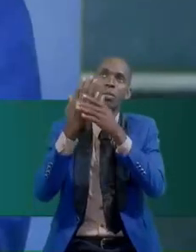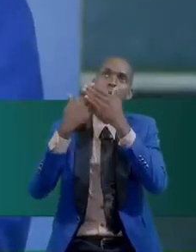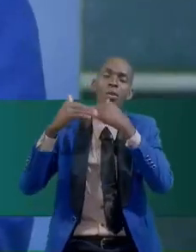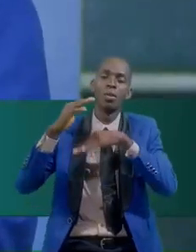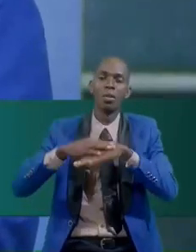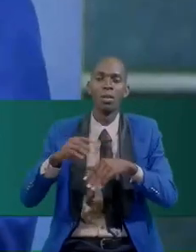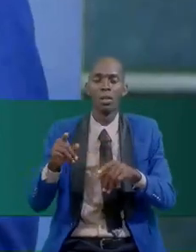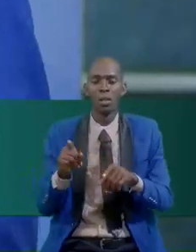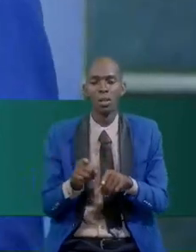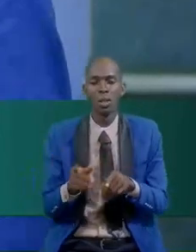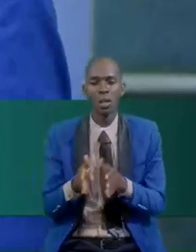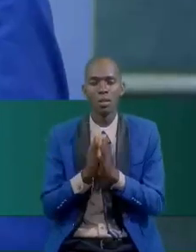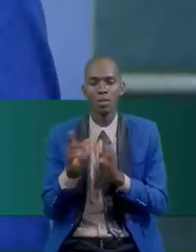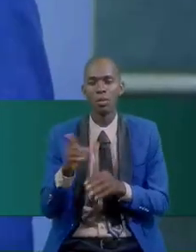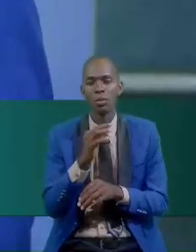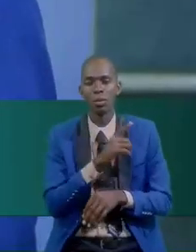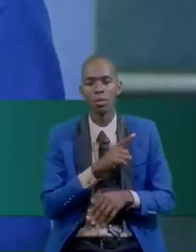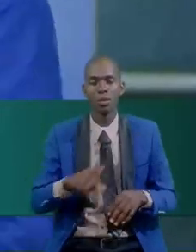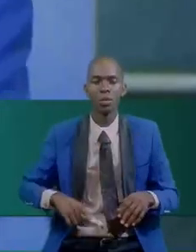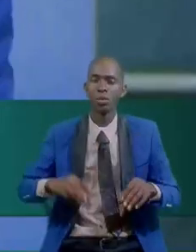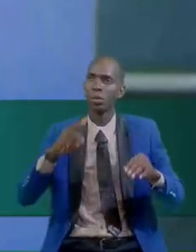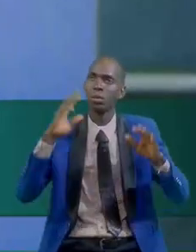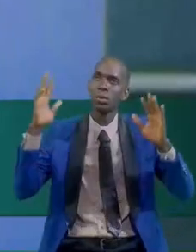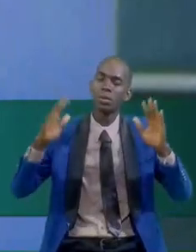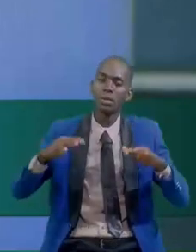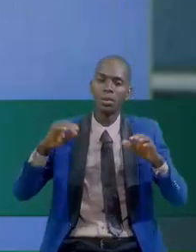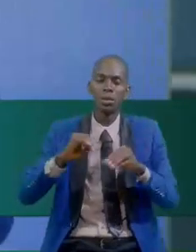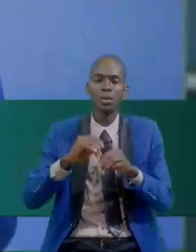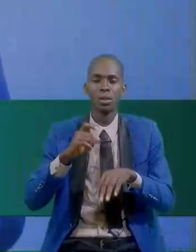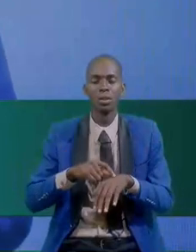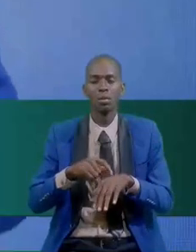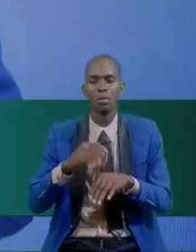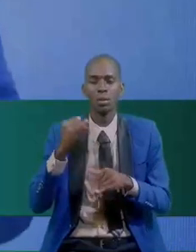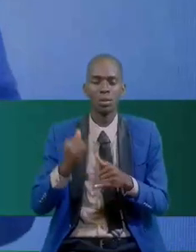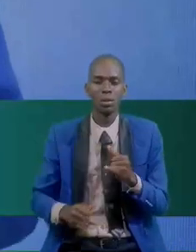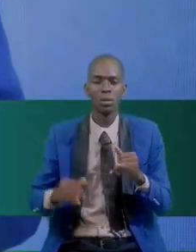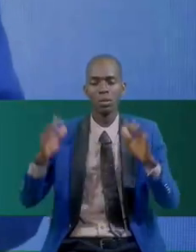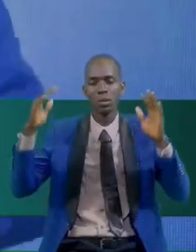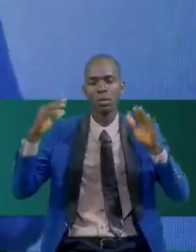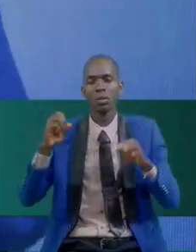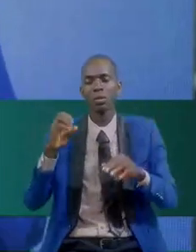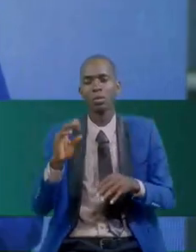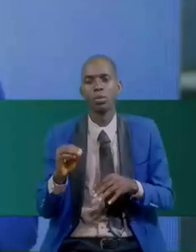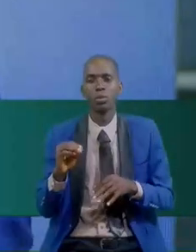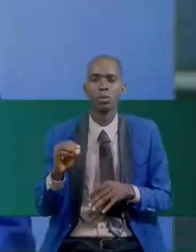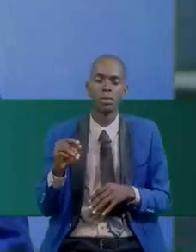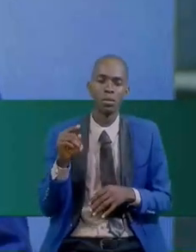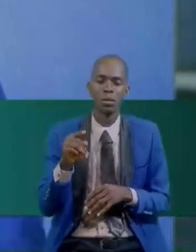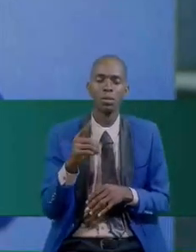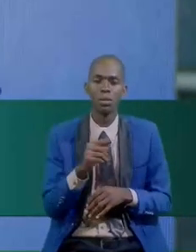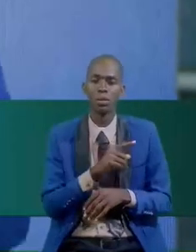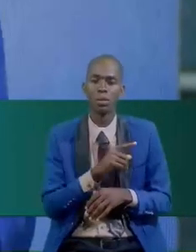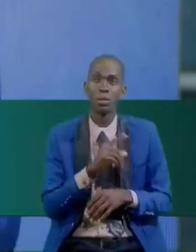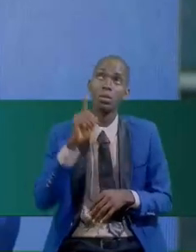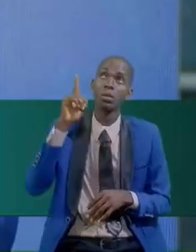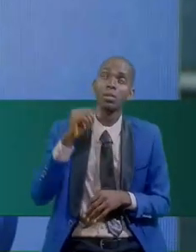ciel. Demandez la pluie. La pluie du printemps. L'Éternel produira